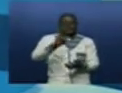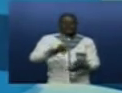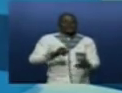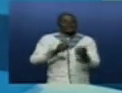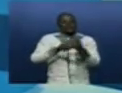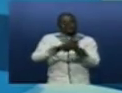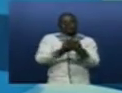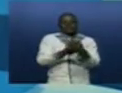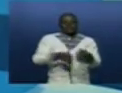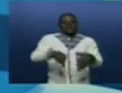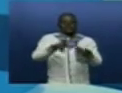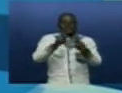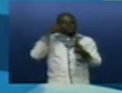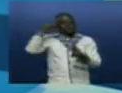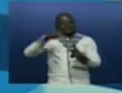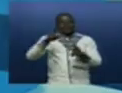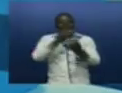certains manquements, notamment